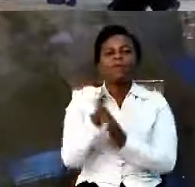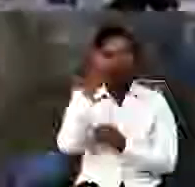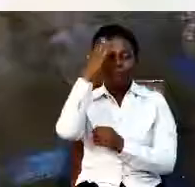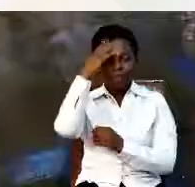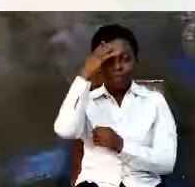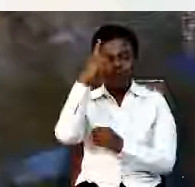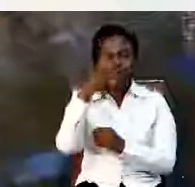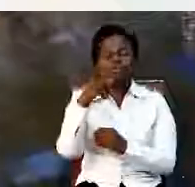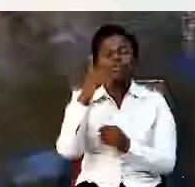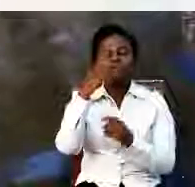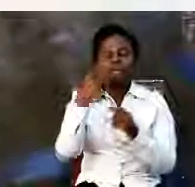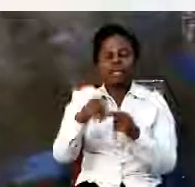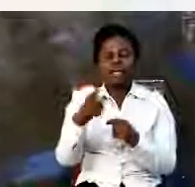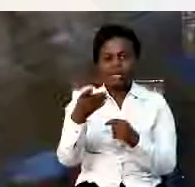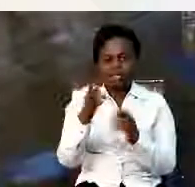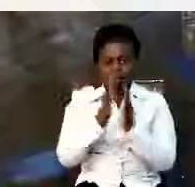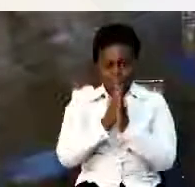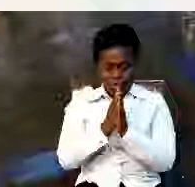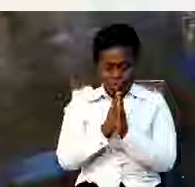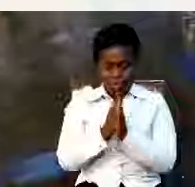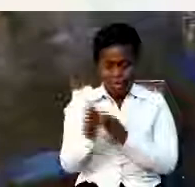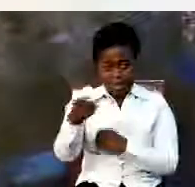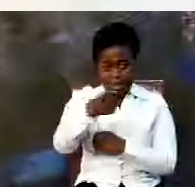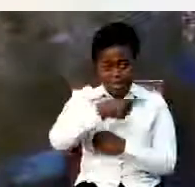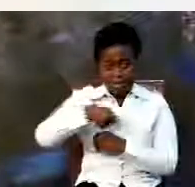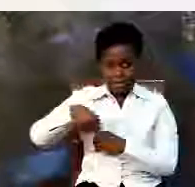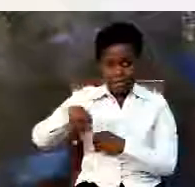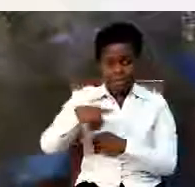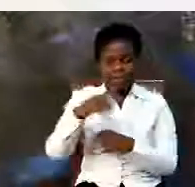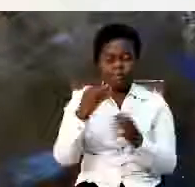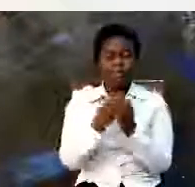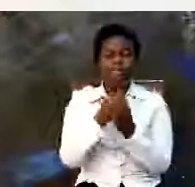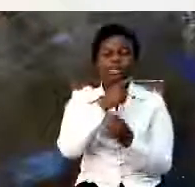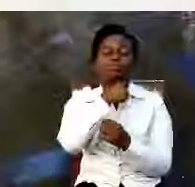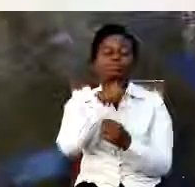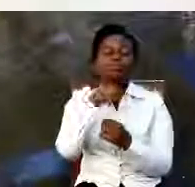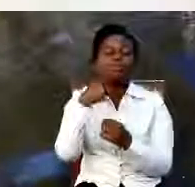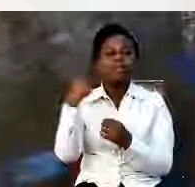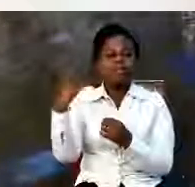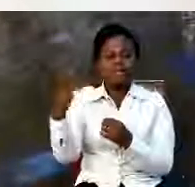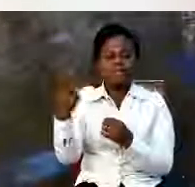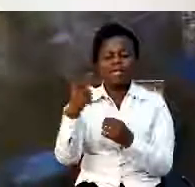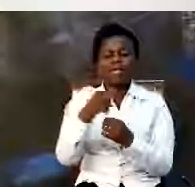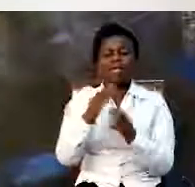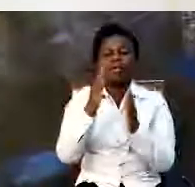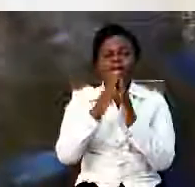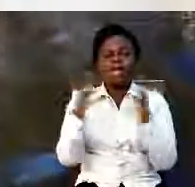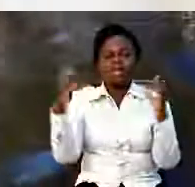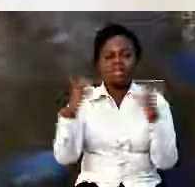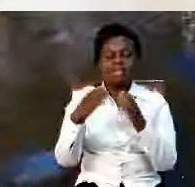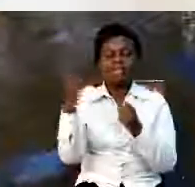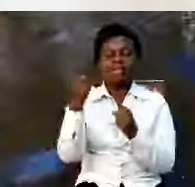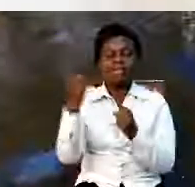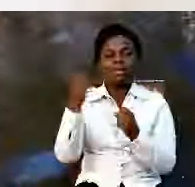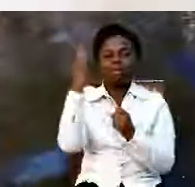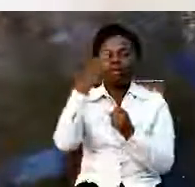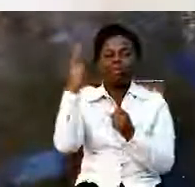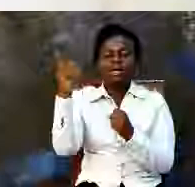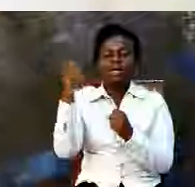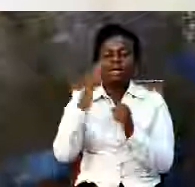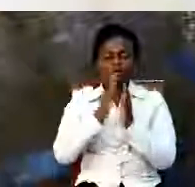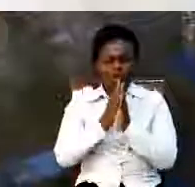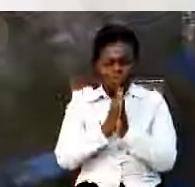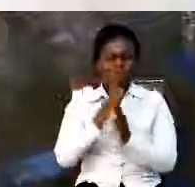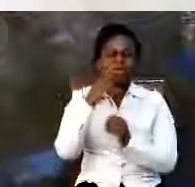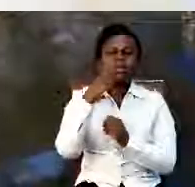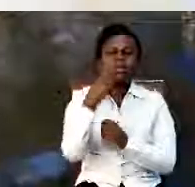Ninajua mnatuombea na sisi pia, mimi na mchungaji Semba pamoja na timu nzima ya mahubiri haya, tunamuombea